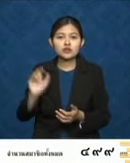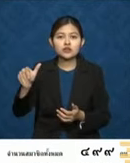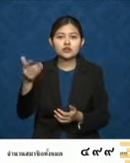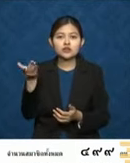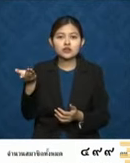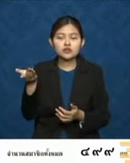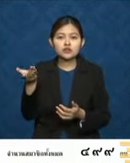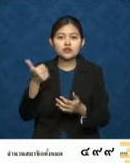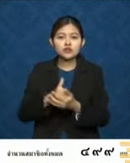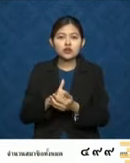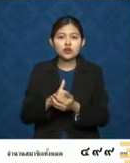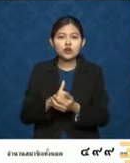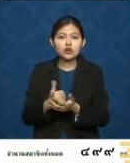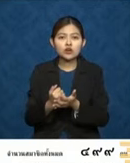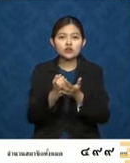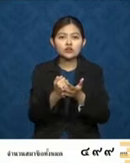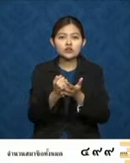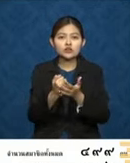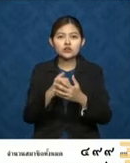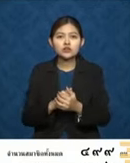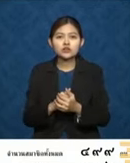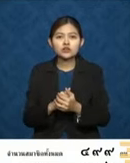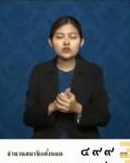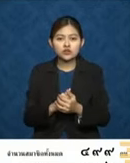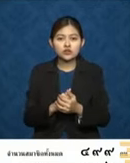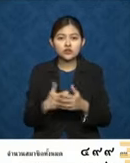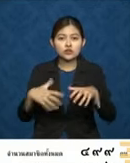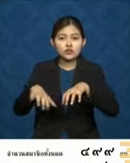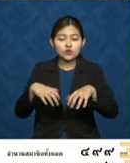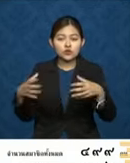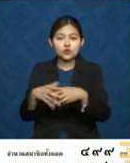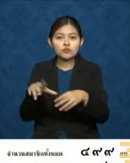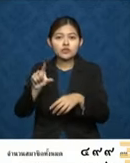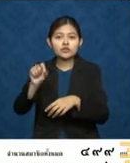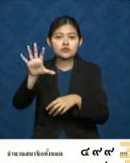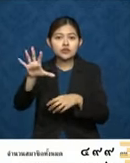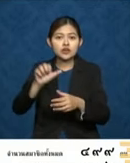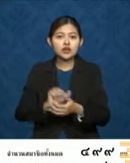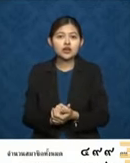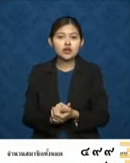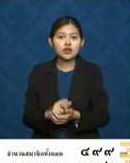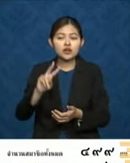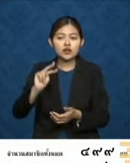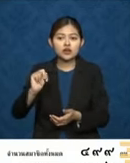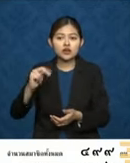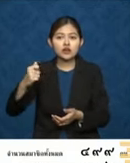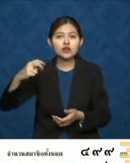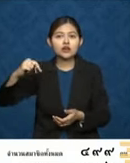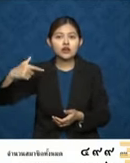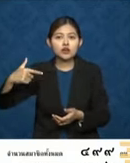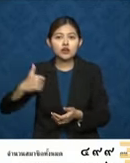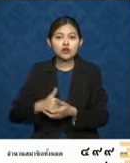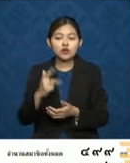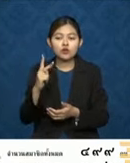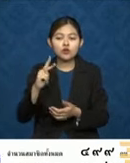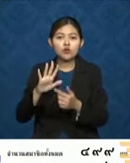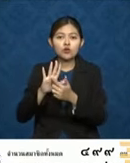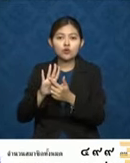นานแล้วตั้งแต่สภาชุดที่แล้วนะครับุด 25ก็คือไฟฟ้าบ้านหนองคูตำบลหนองคูอำเภอเมืองจังหวัด